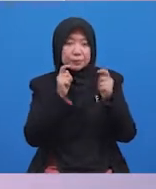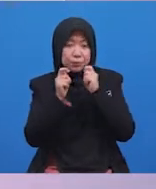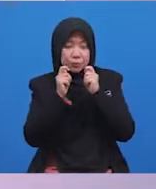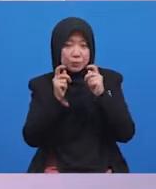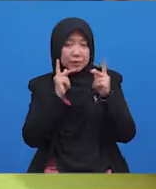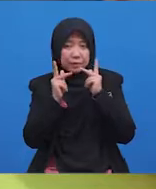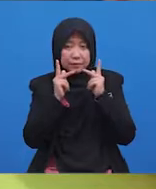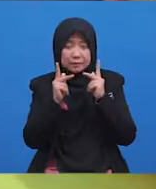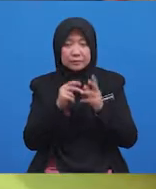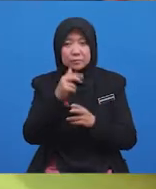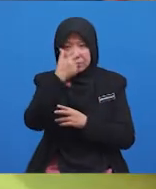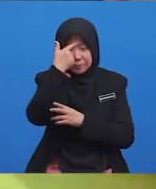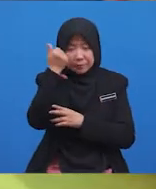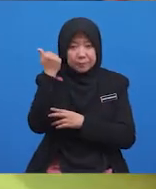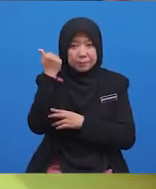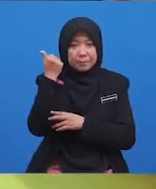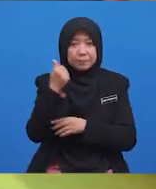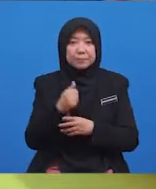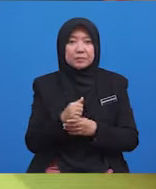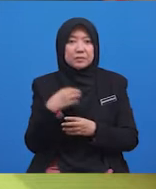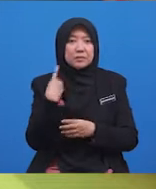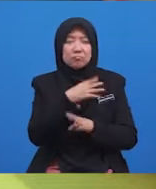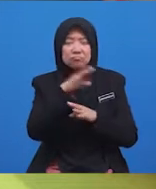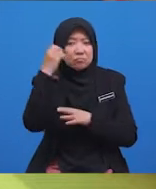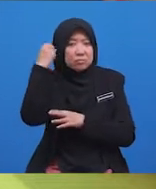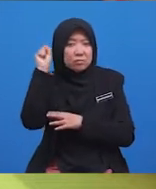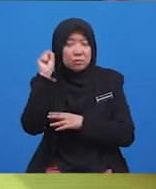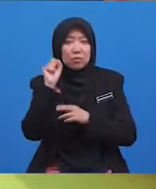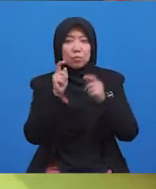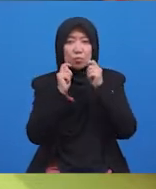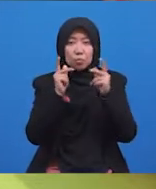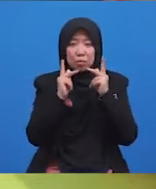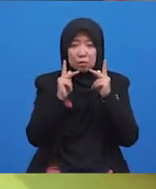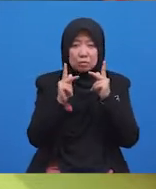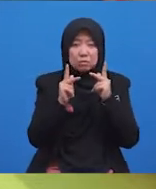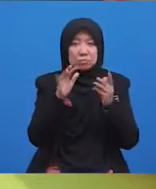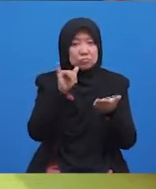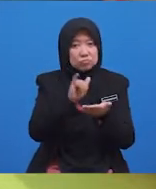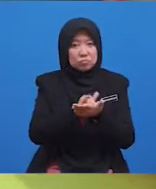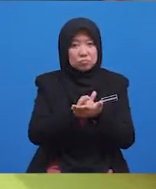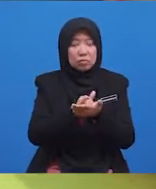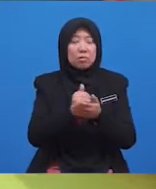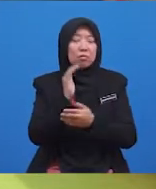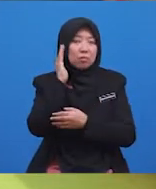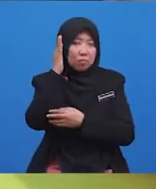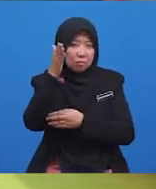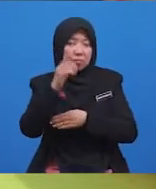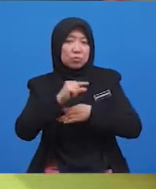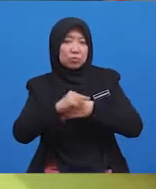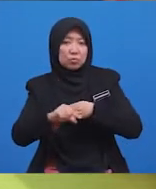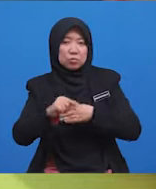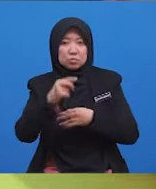kata. Ini kerana kita mungkin tidak sedar tutur kata yang dilontarkan itu akan mengguris